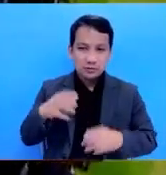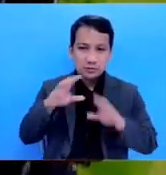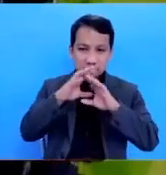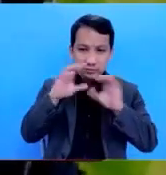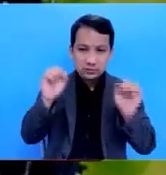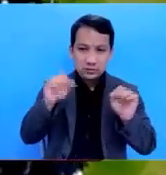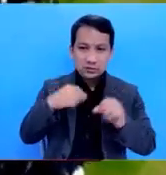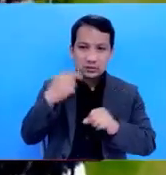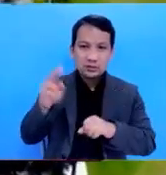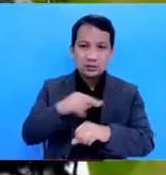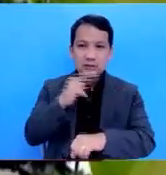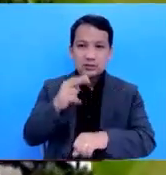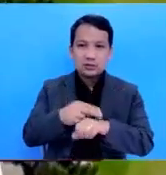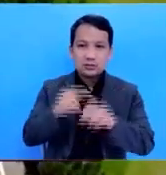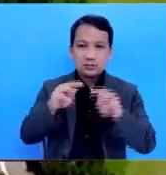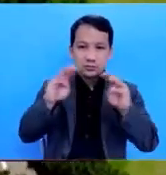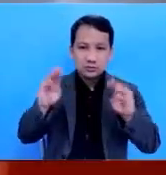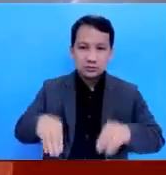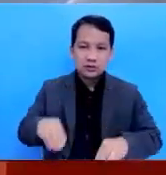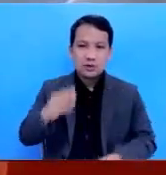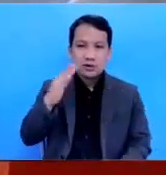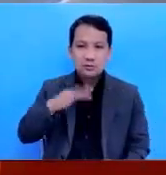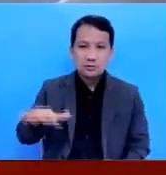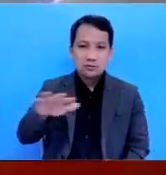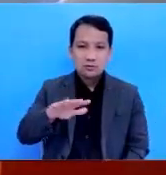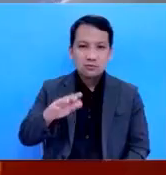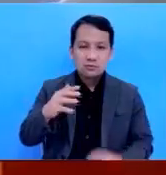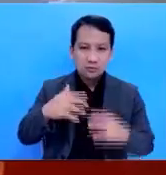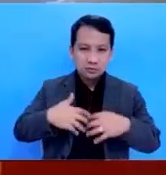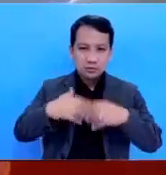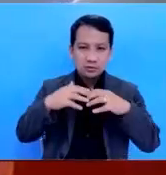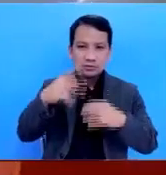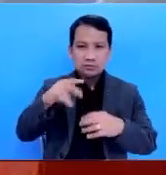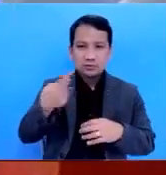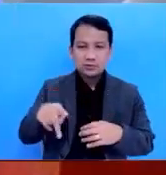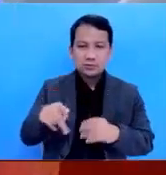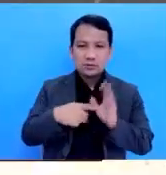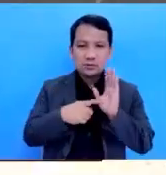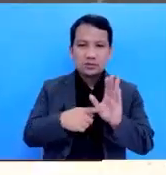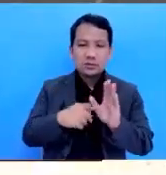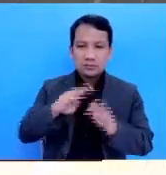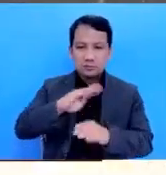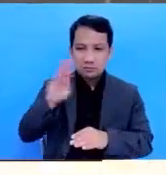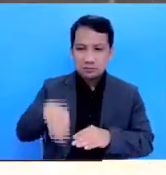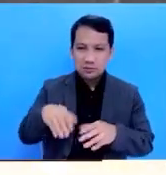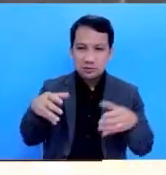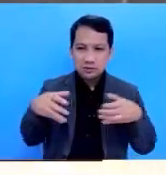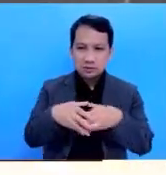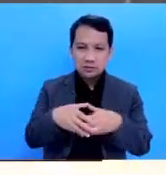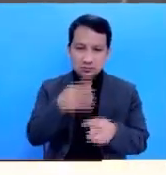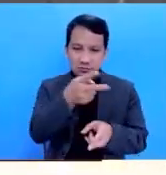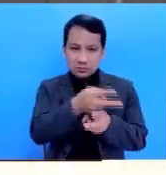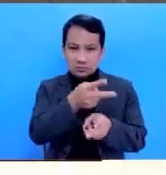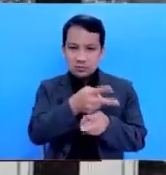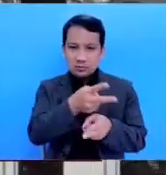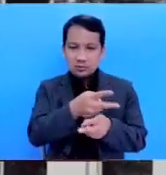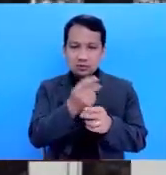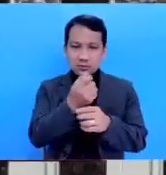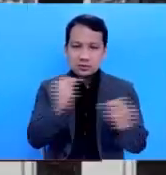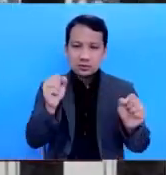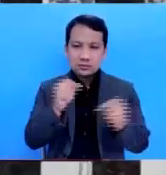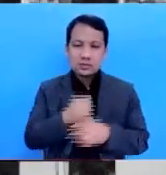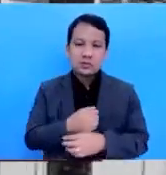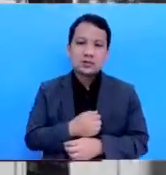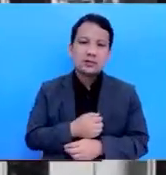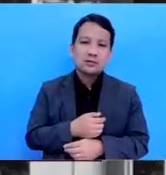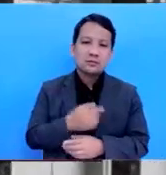National Museum. Bukod pa riyan, bumuo ang PNP ng Task Force Manila na magbabantay sa seguridad. Simula